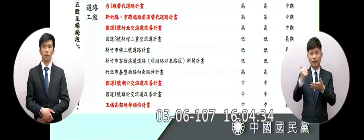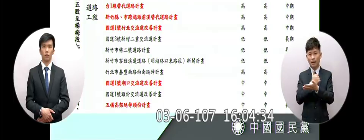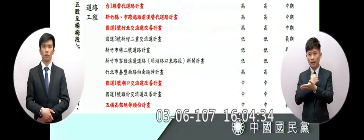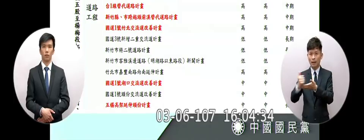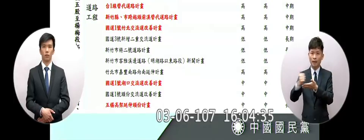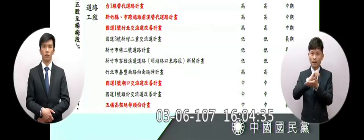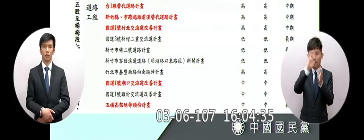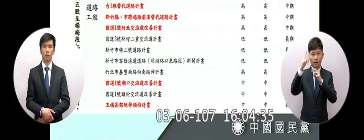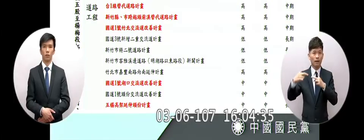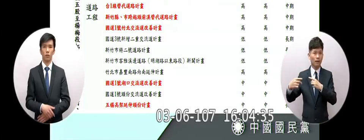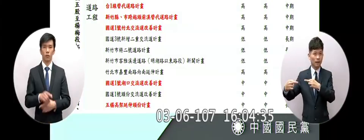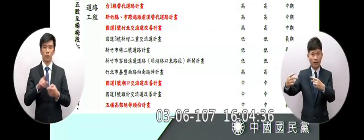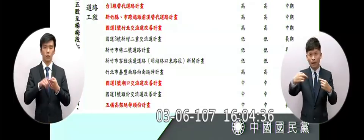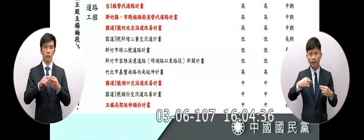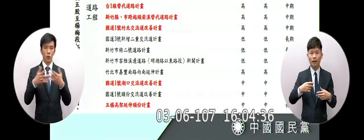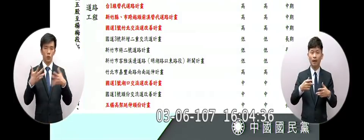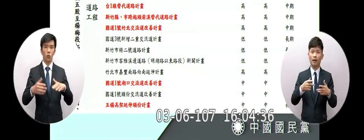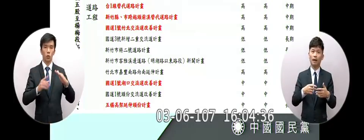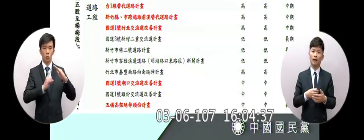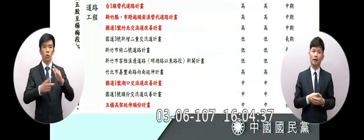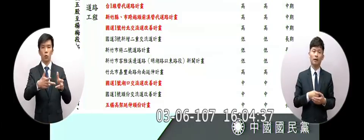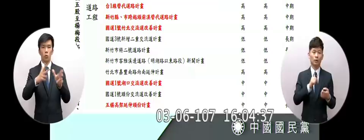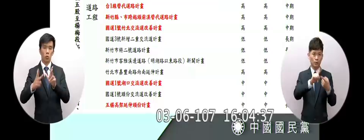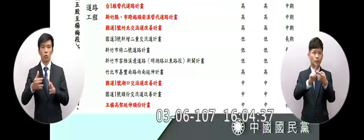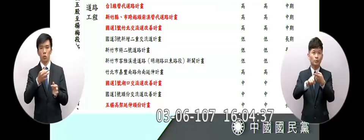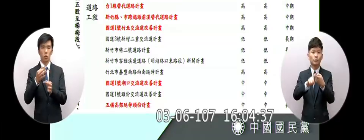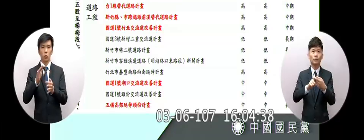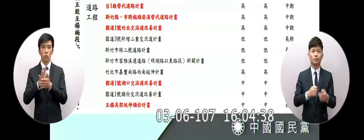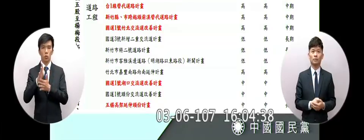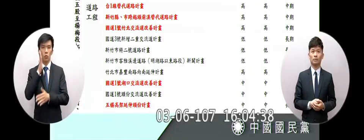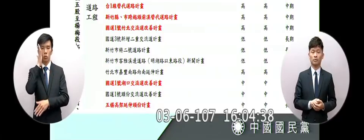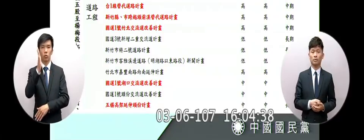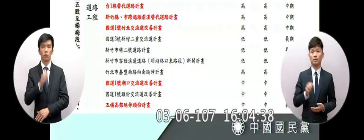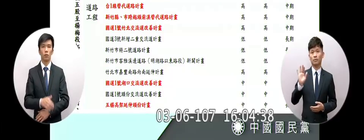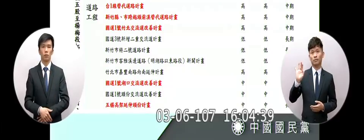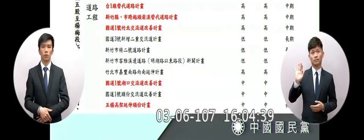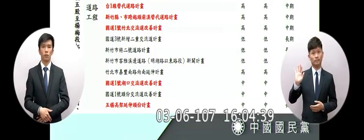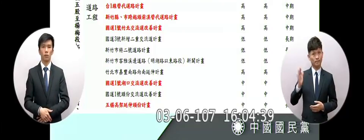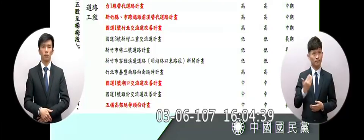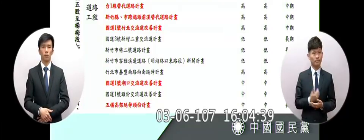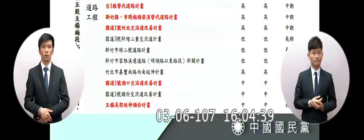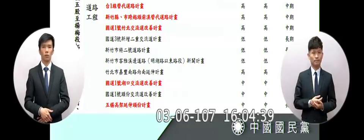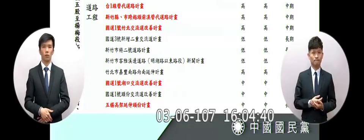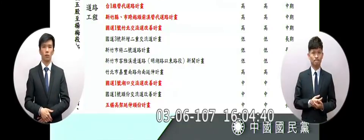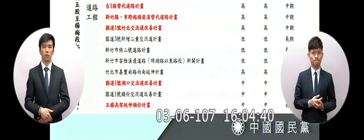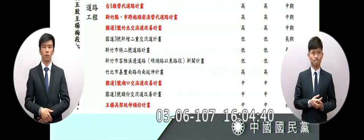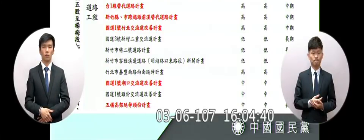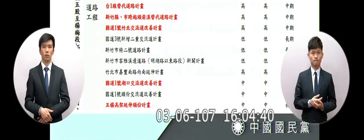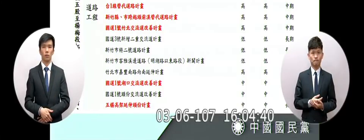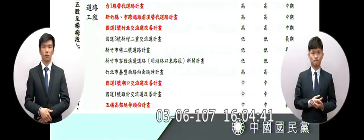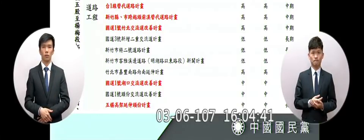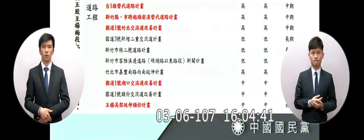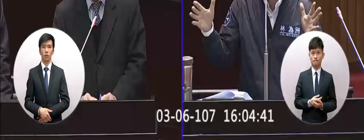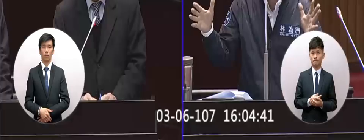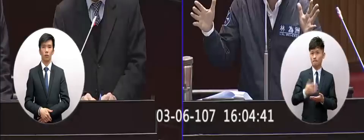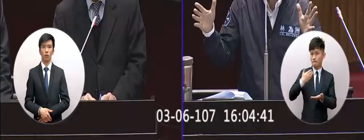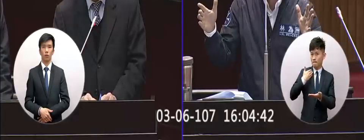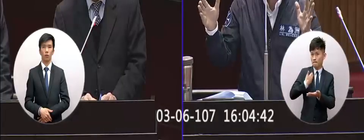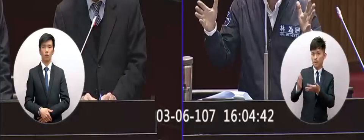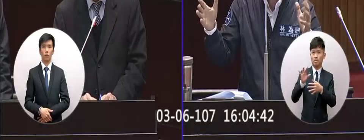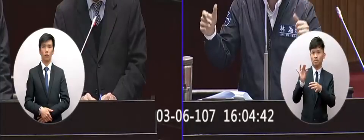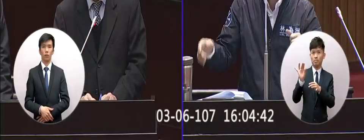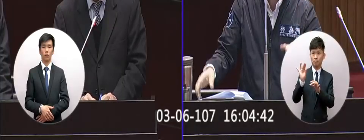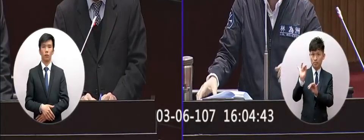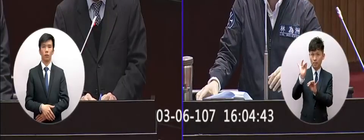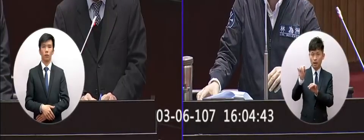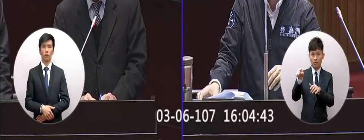况， 对，很多道路地方桥梁做好就会， 对对对对，但是解决真正能够彻底解决，恐怕这一段